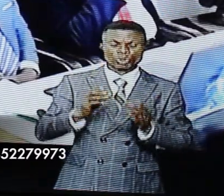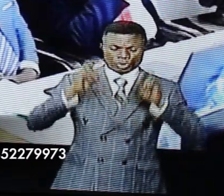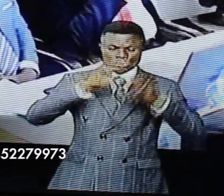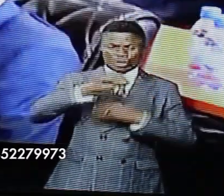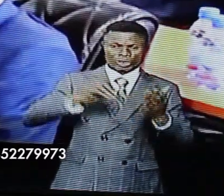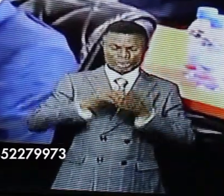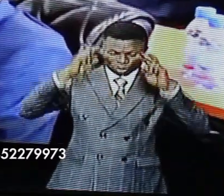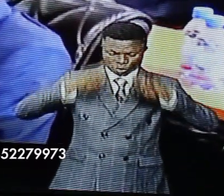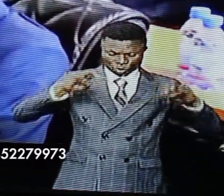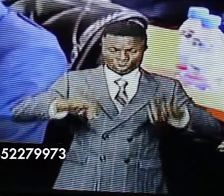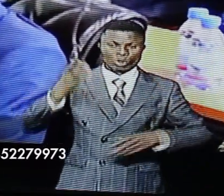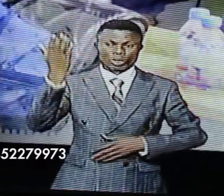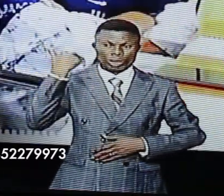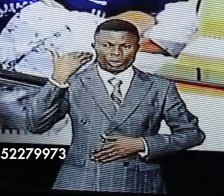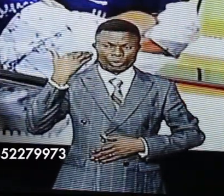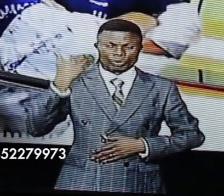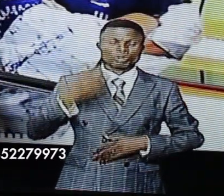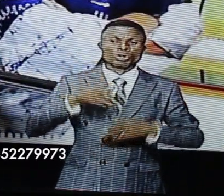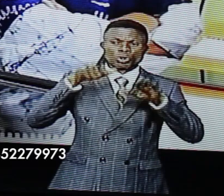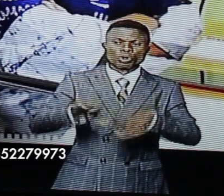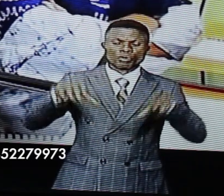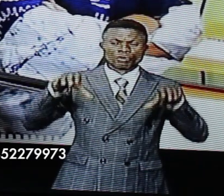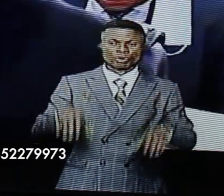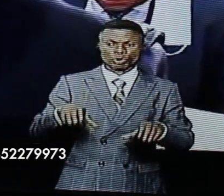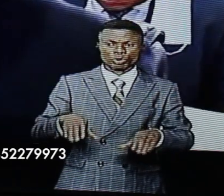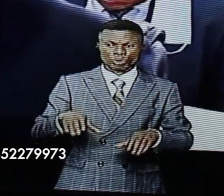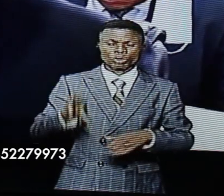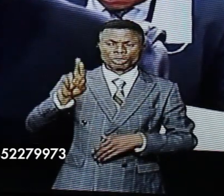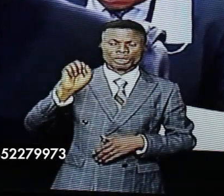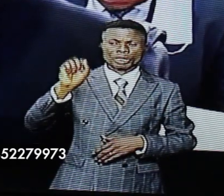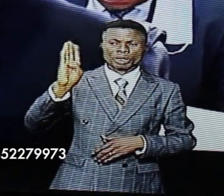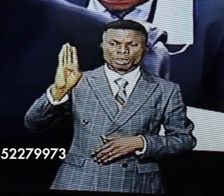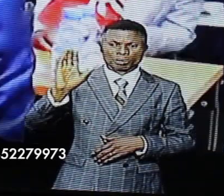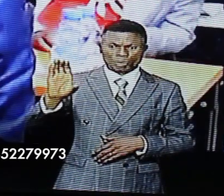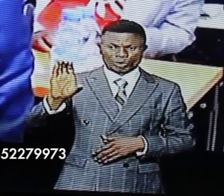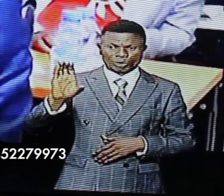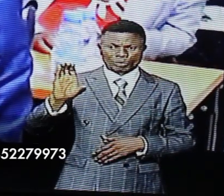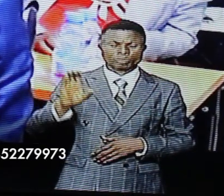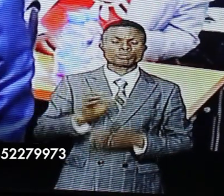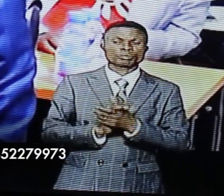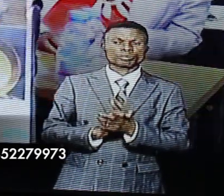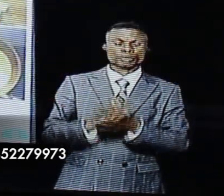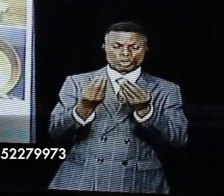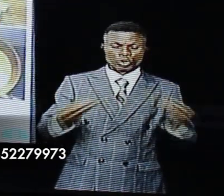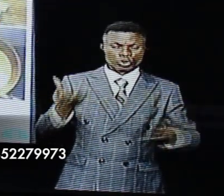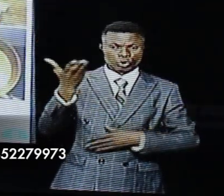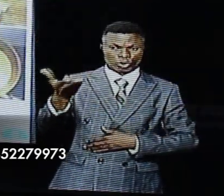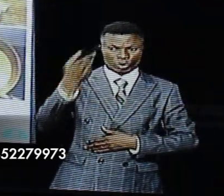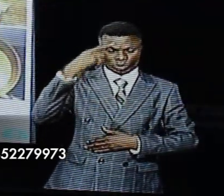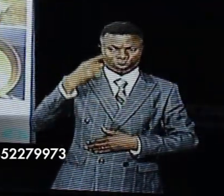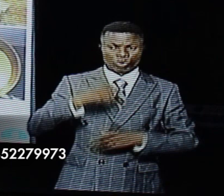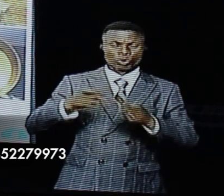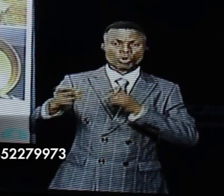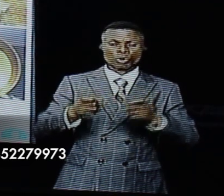en ressources en eau du bassin du Congo, CREBAC en cycle, ce centre apporte déjà une solution à la gestion